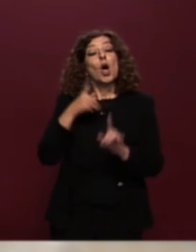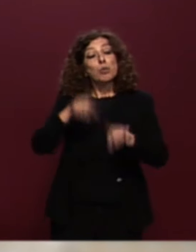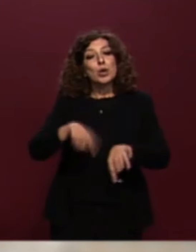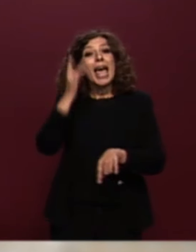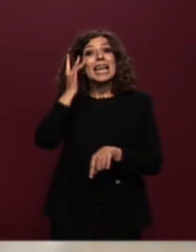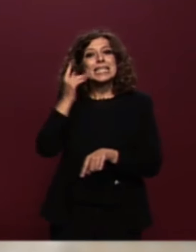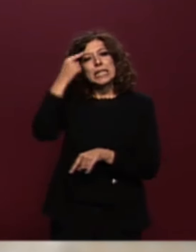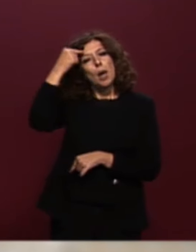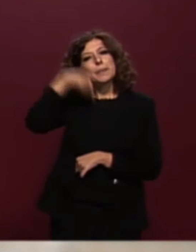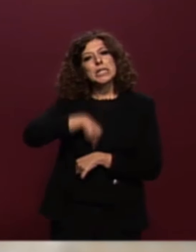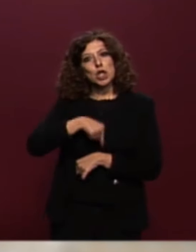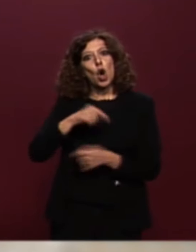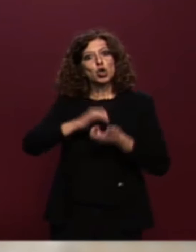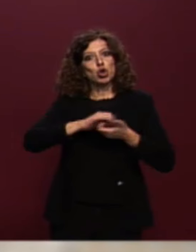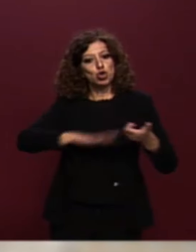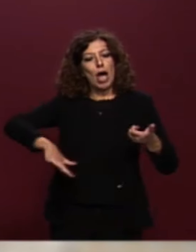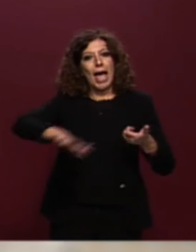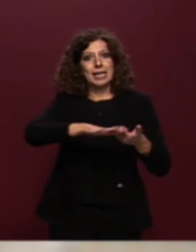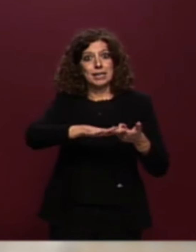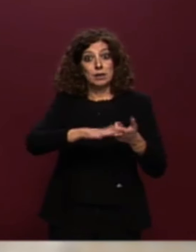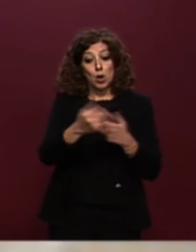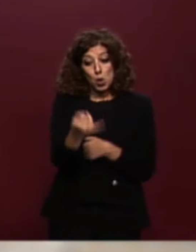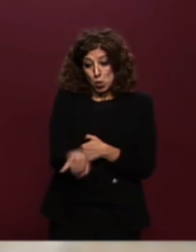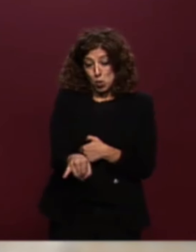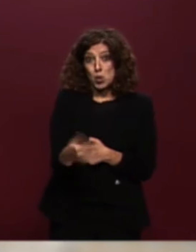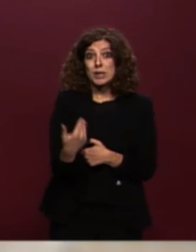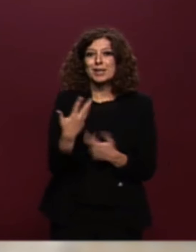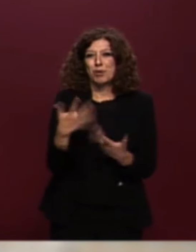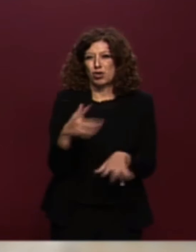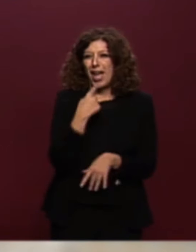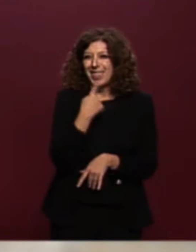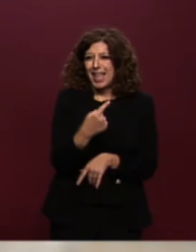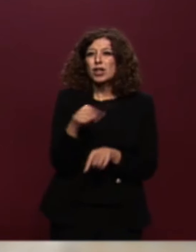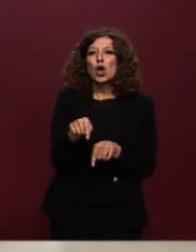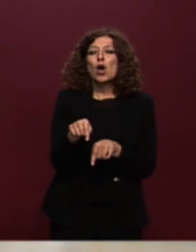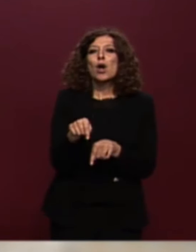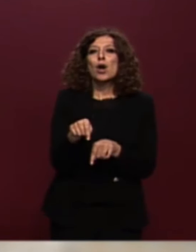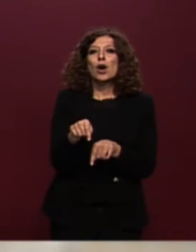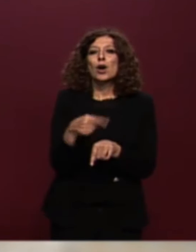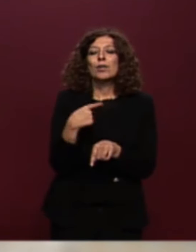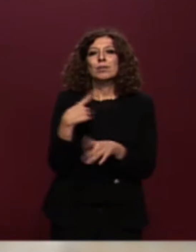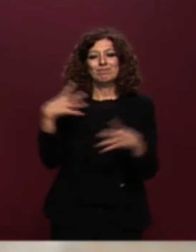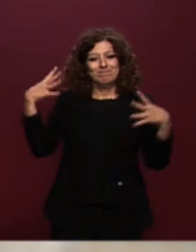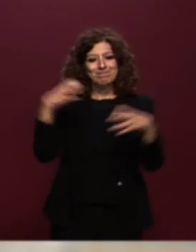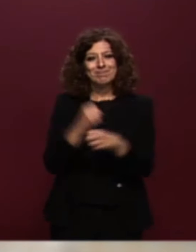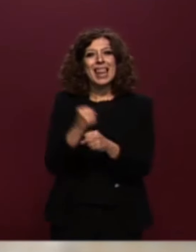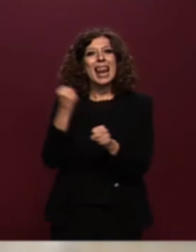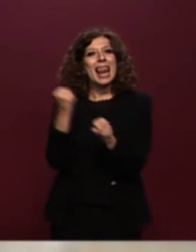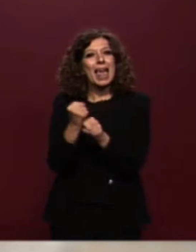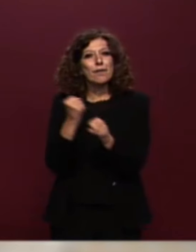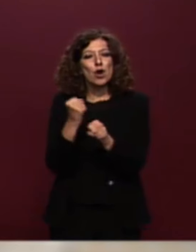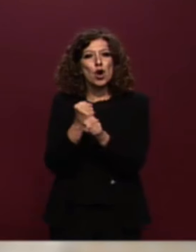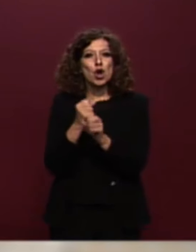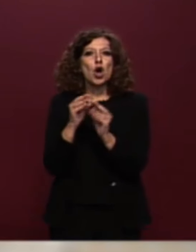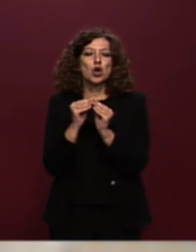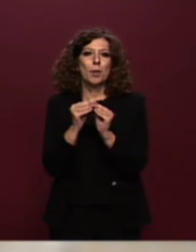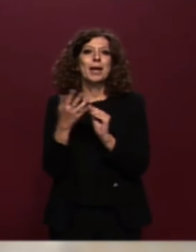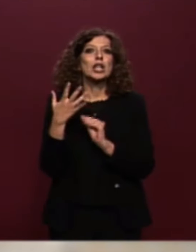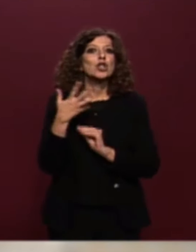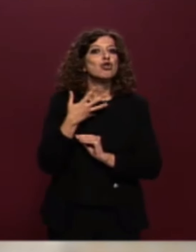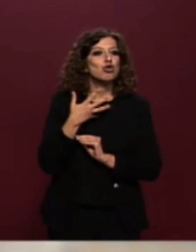psicosociali. Ed infine, come è stato anticipato, concluderemo queste sessioni di lavoro con le ricadute